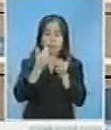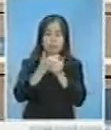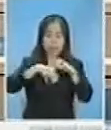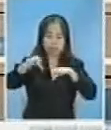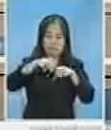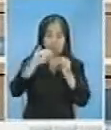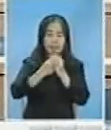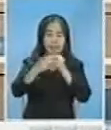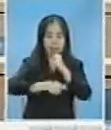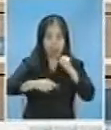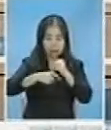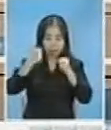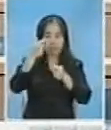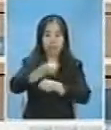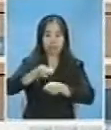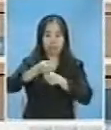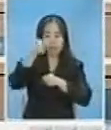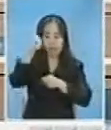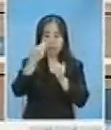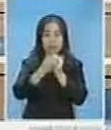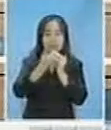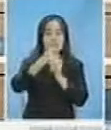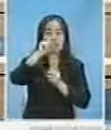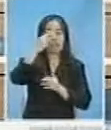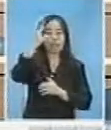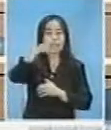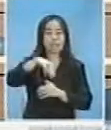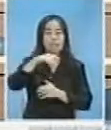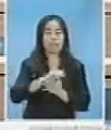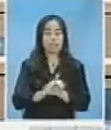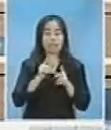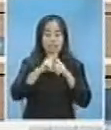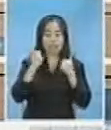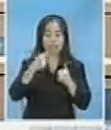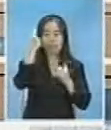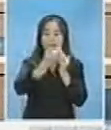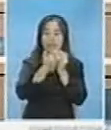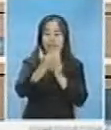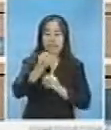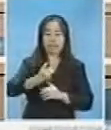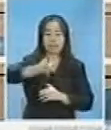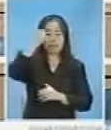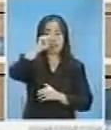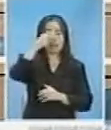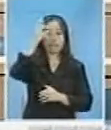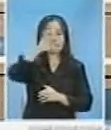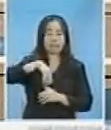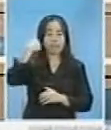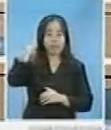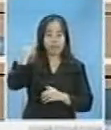วครับท่านบอกว่า 15,000 บาทครับผมถามตรงๆครับวันนี้ใครได้ 15,000 บาทมั้งครับต่อเ